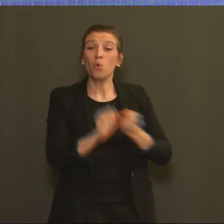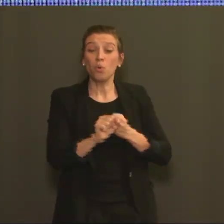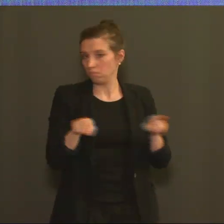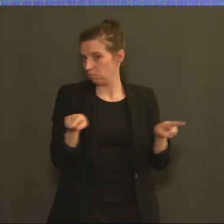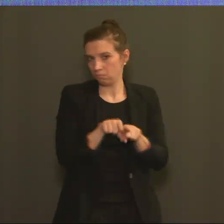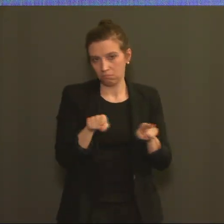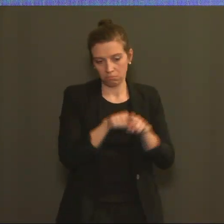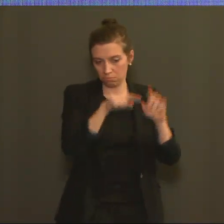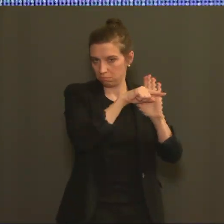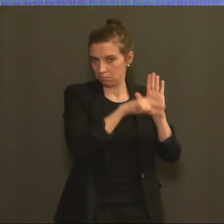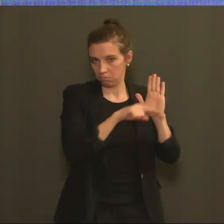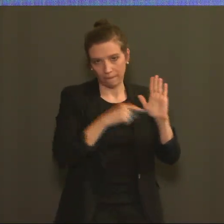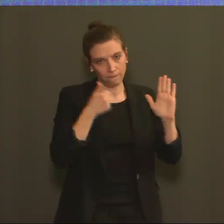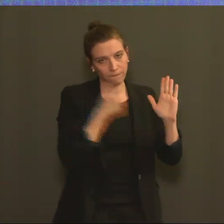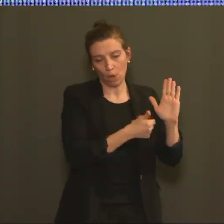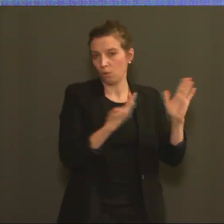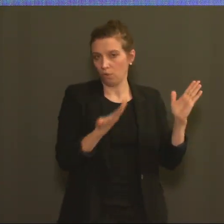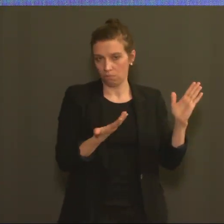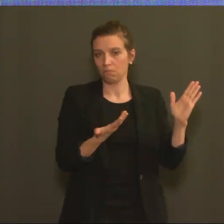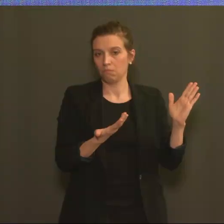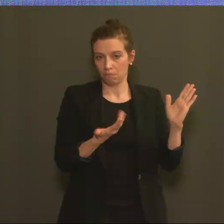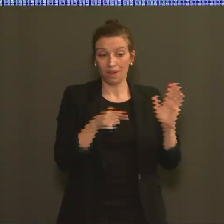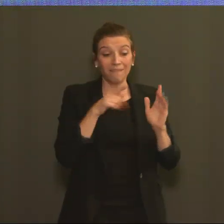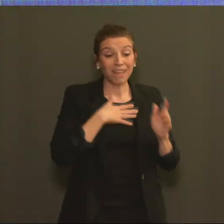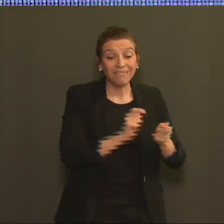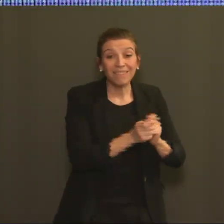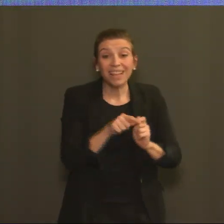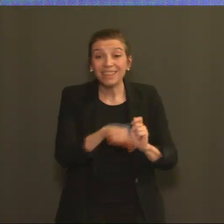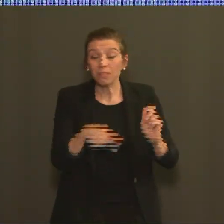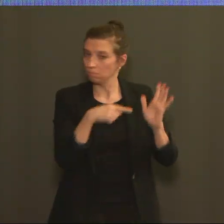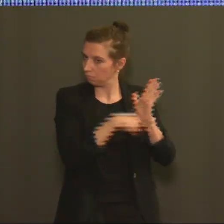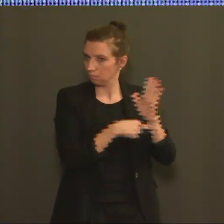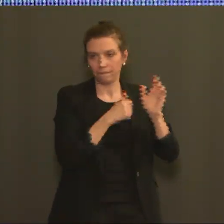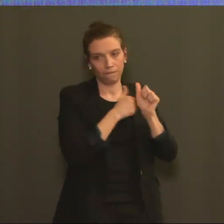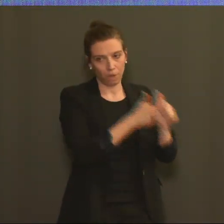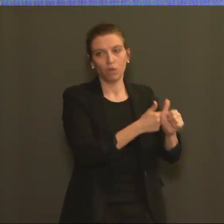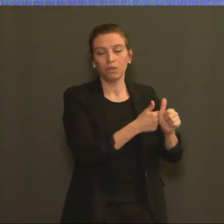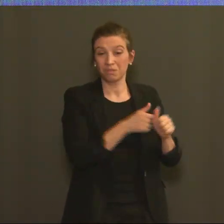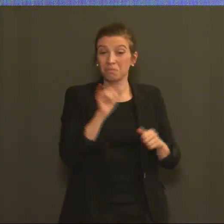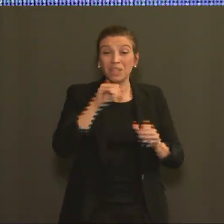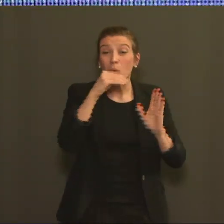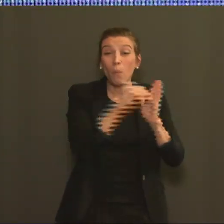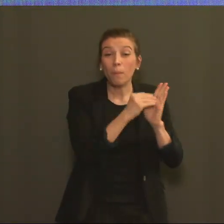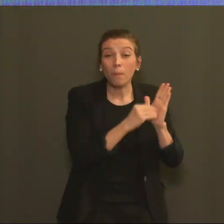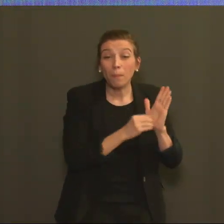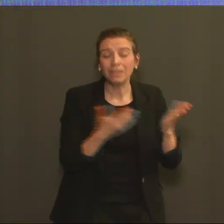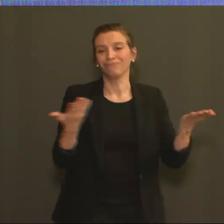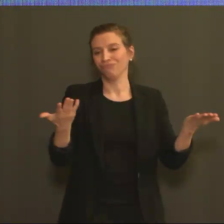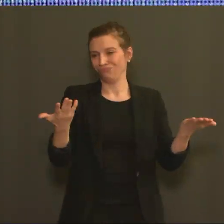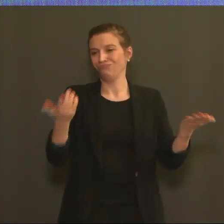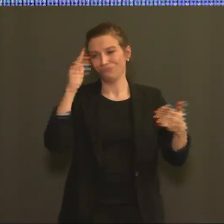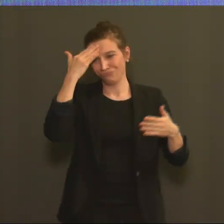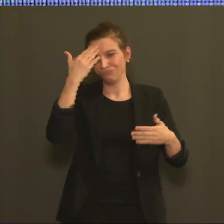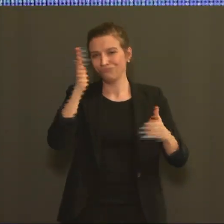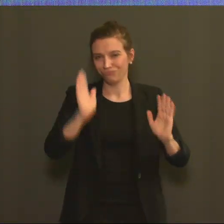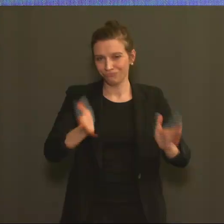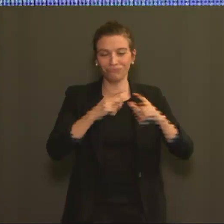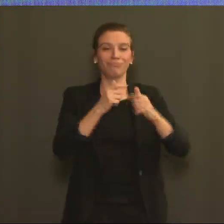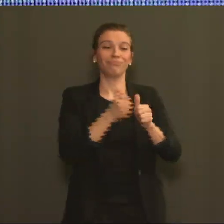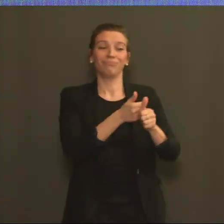denk maar aan het beperken van onze dichte contacten anderhalve meter afstand houden het dragen van maskers